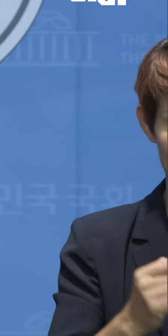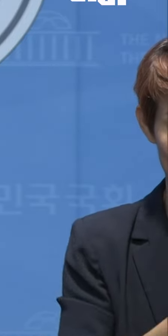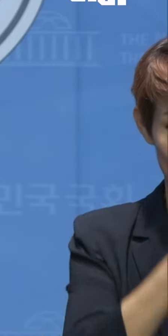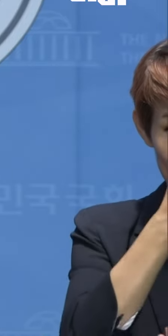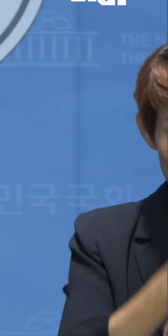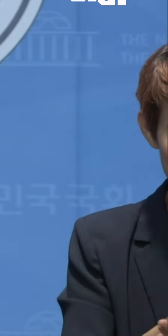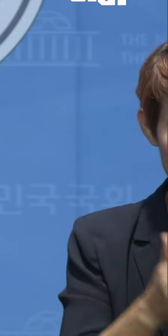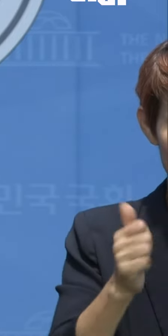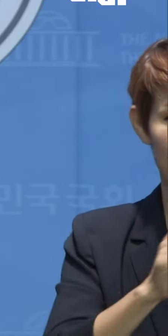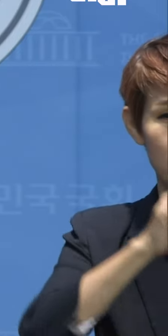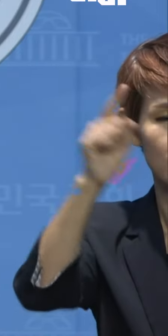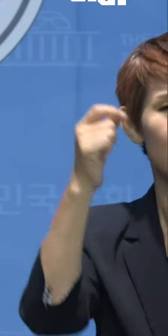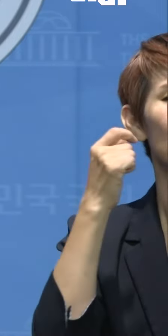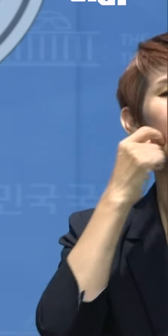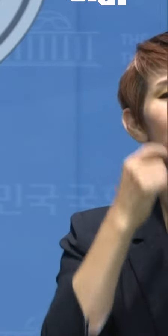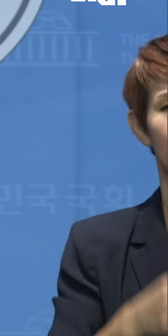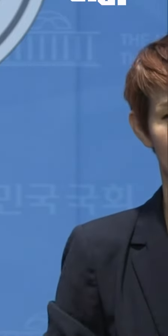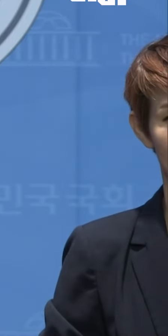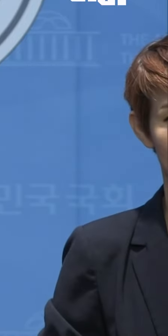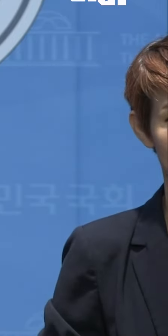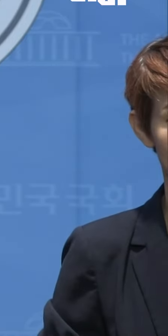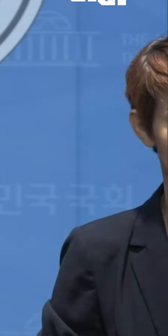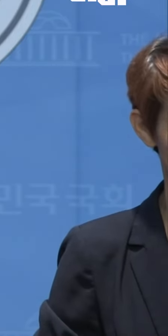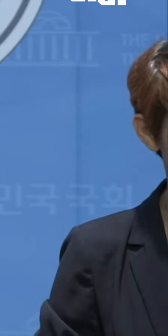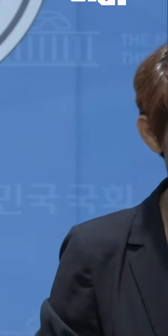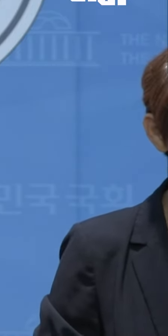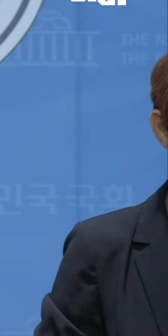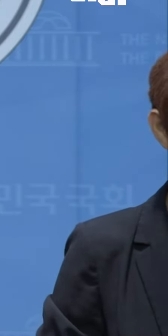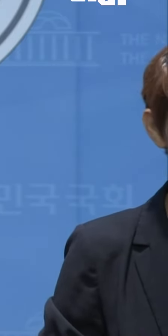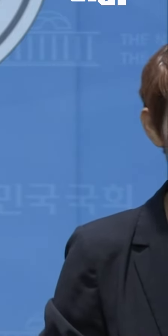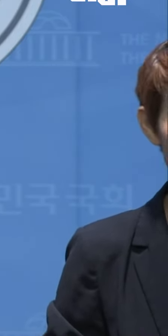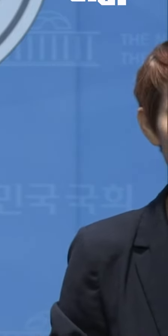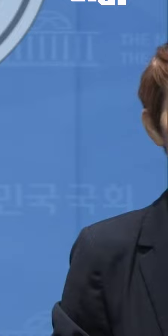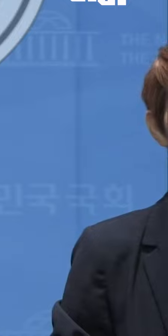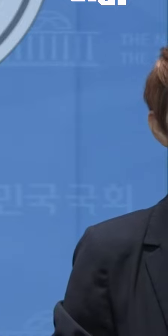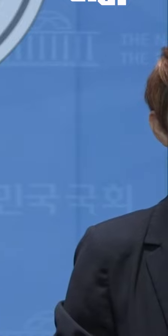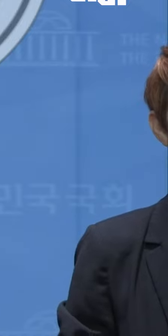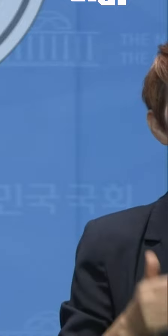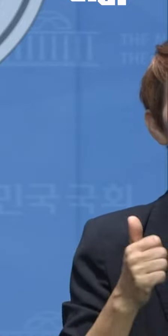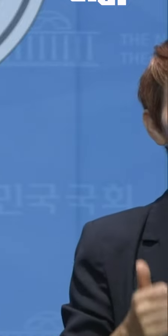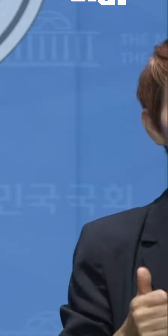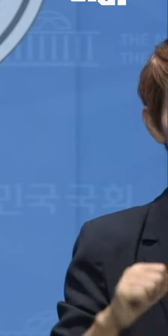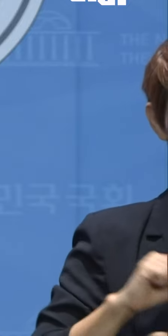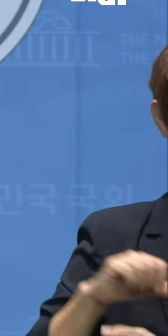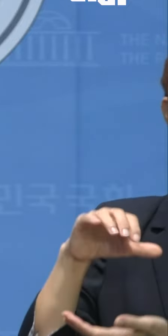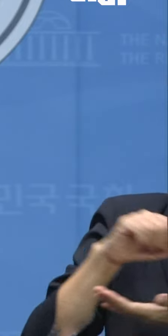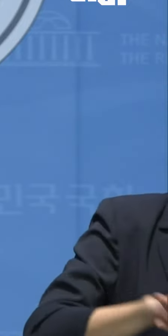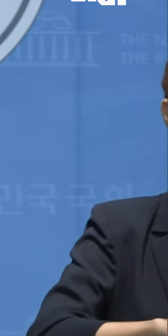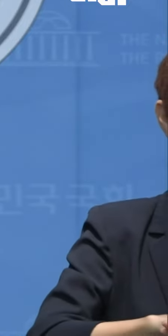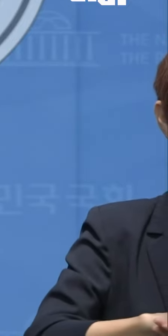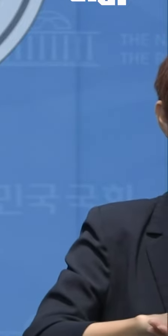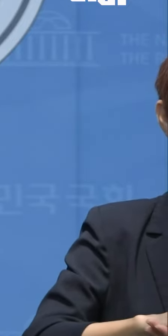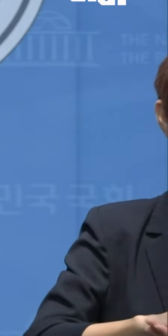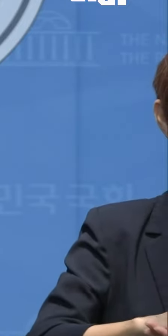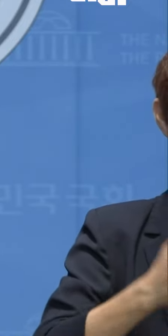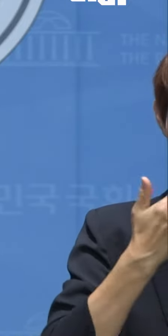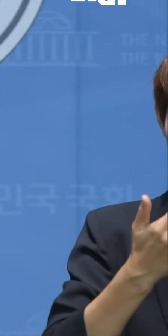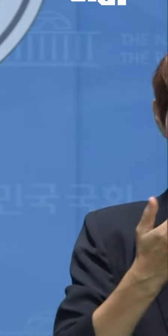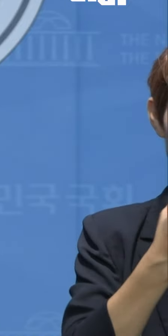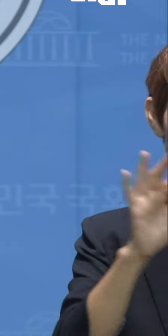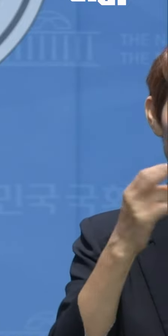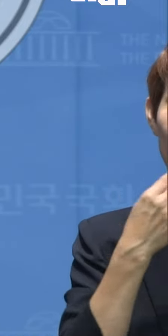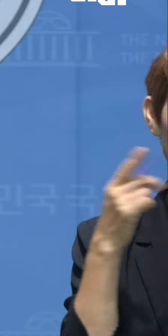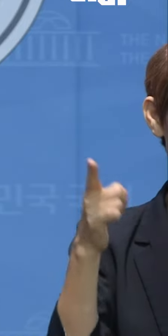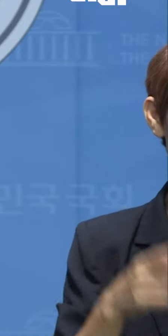못했다는 사실을 왜 말을 안 하십니까 법원은 개의 가능성을 인정하지 않았습니다